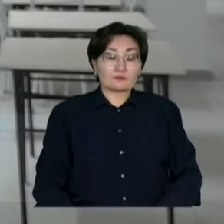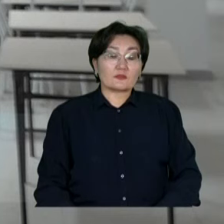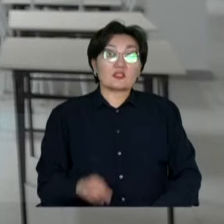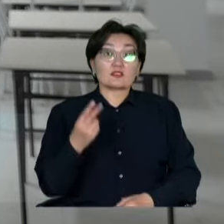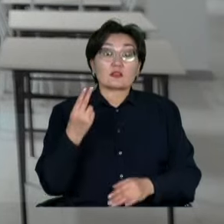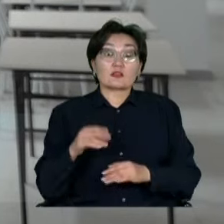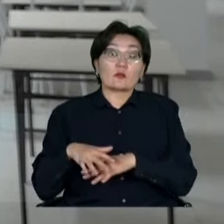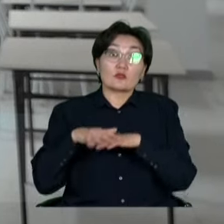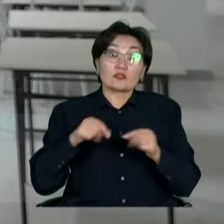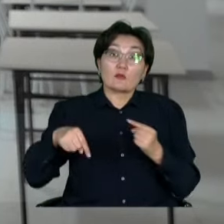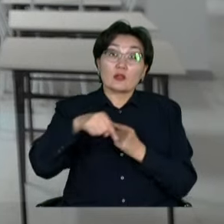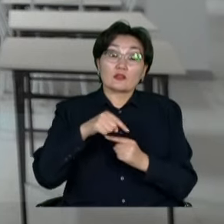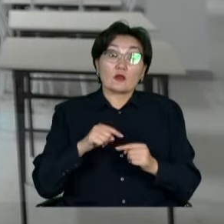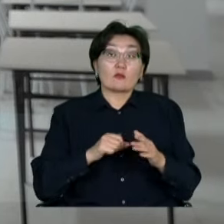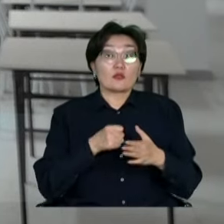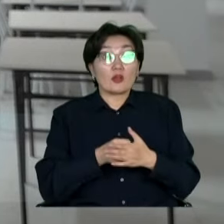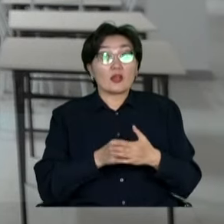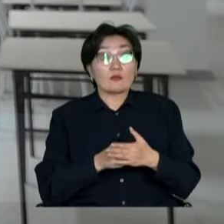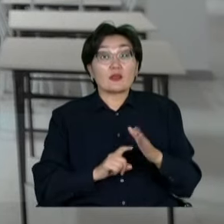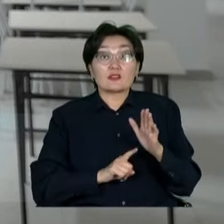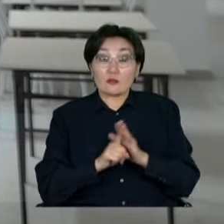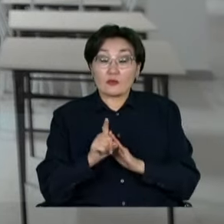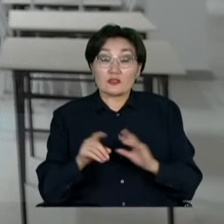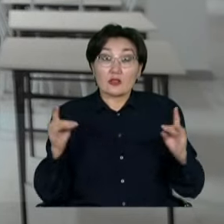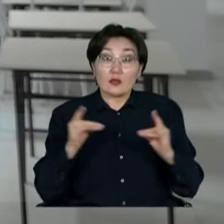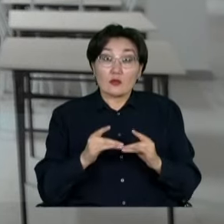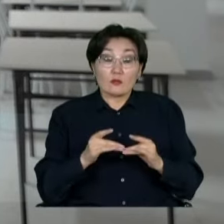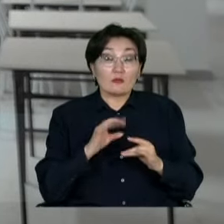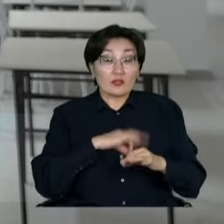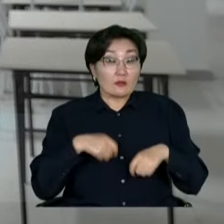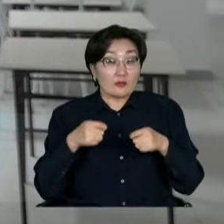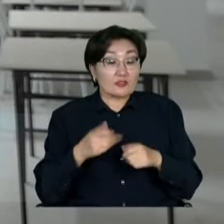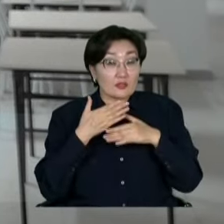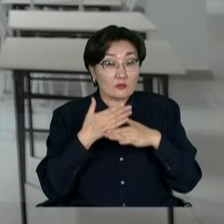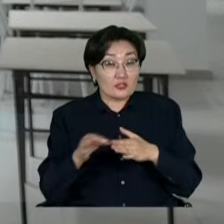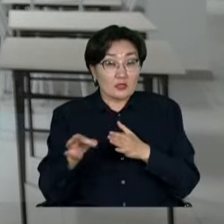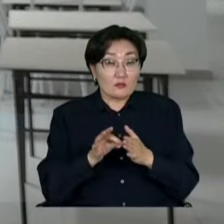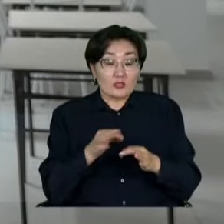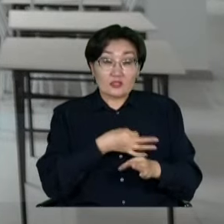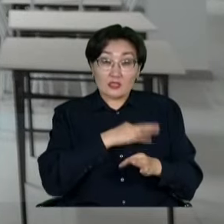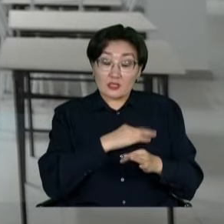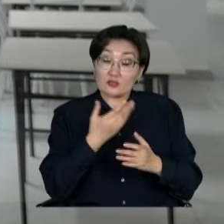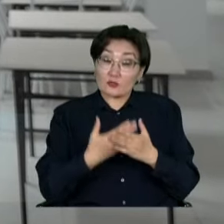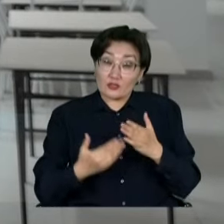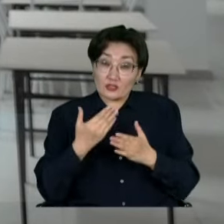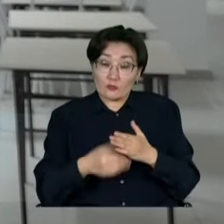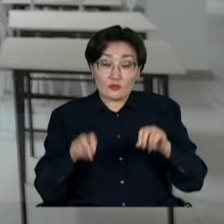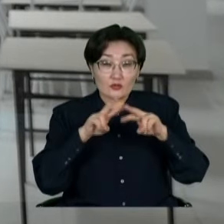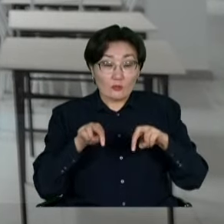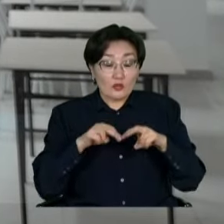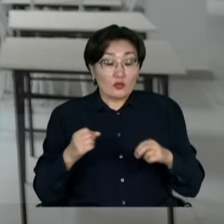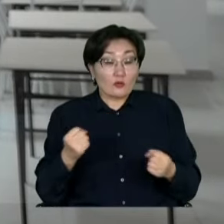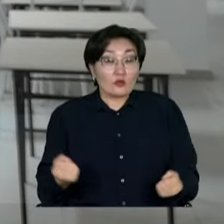Әлеуетті инвесторларға басынан бастап жатақхана пайдалануға берілгенге дейін демеу боламыз. Жедел, заңгерлік, консультациялық және сараптамалық